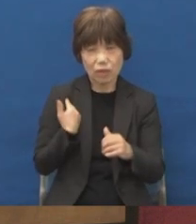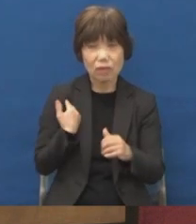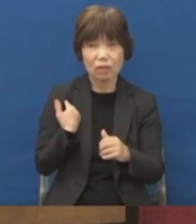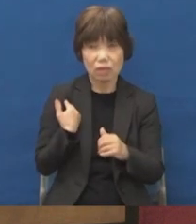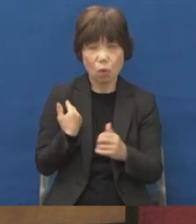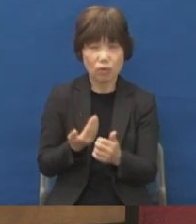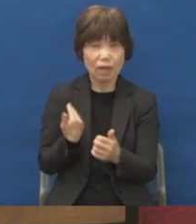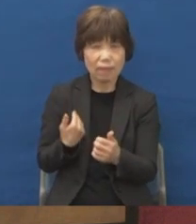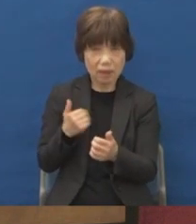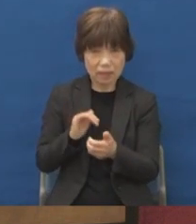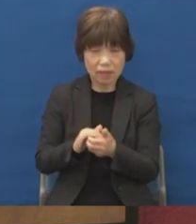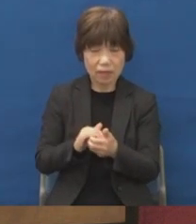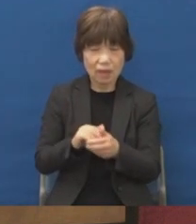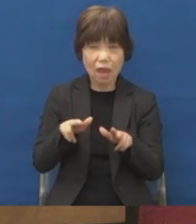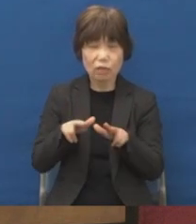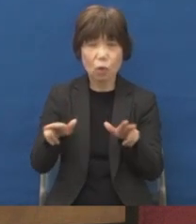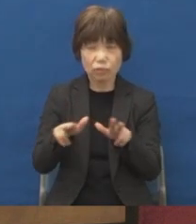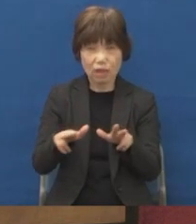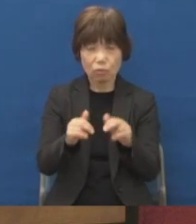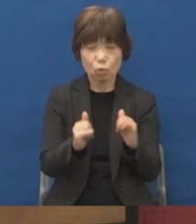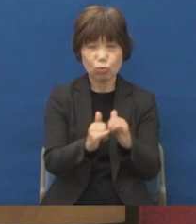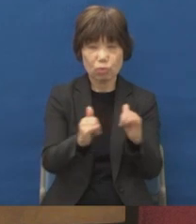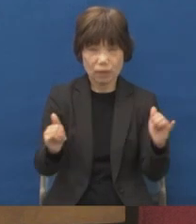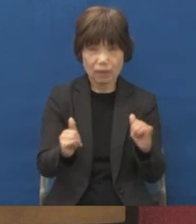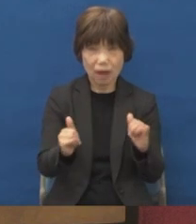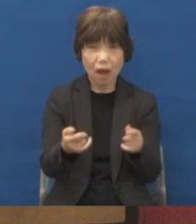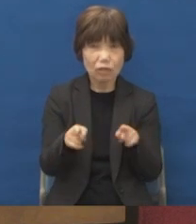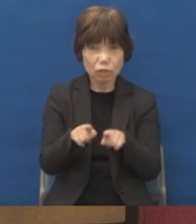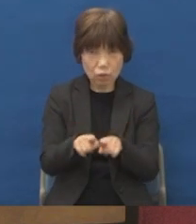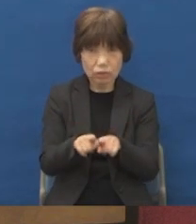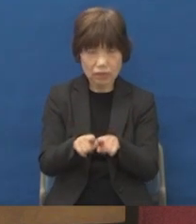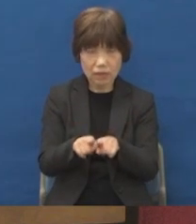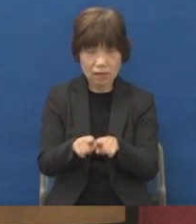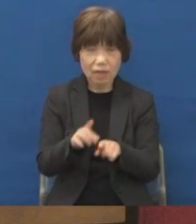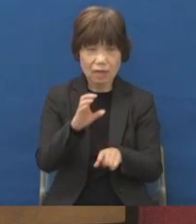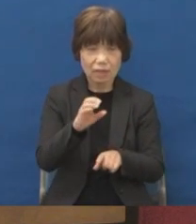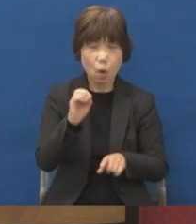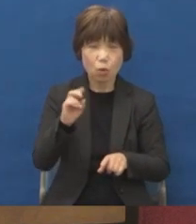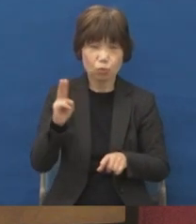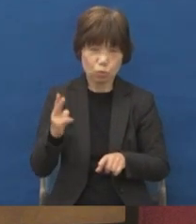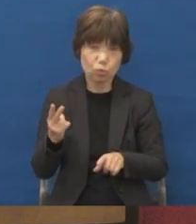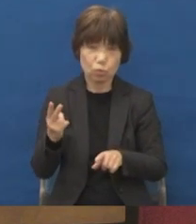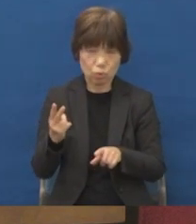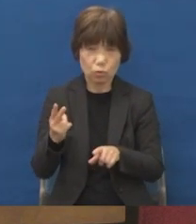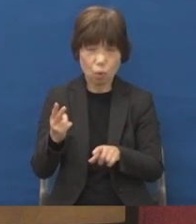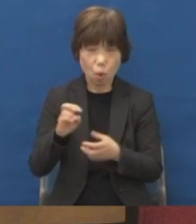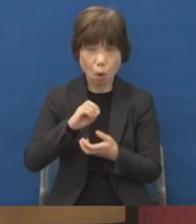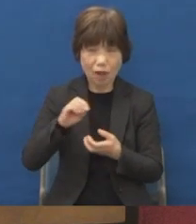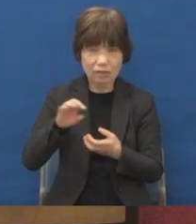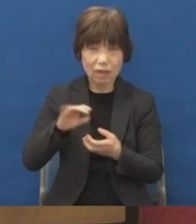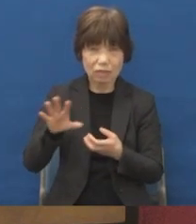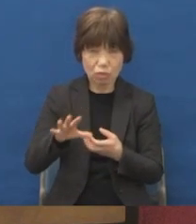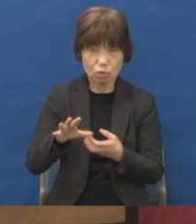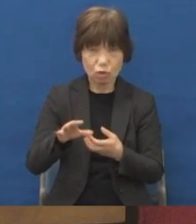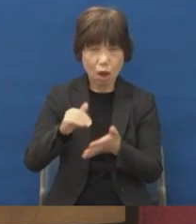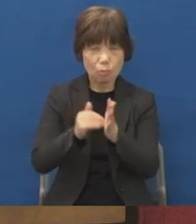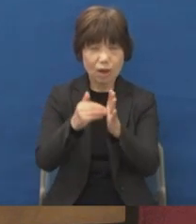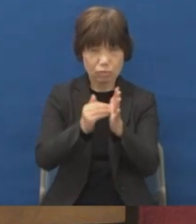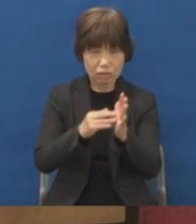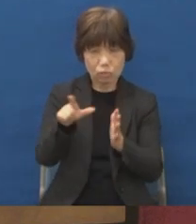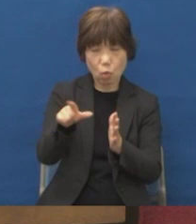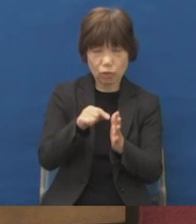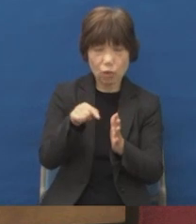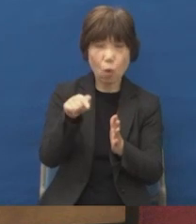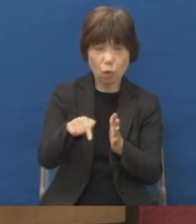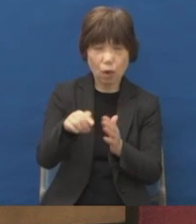政と地域住民が二人三脚で二酸化炭素を発生させるプラスチックなどの利用そのものを削減しながら、ご